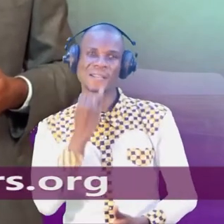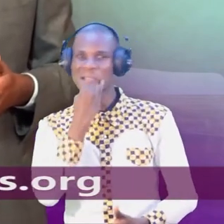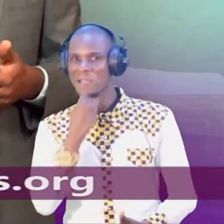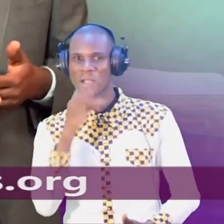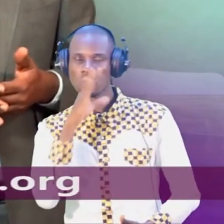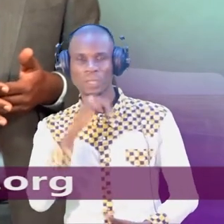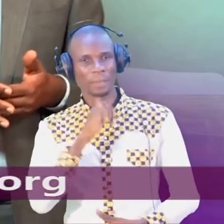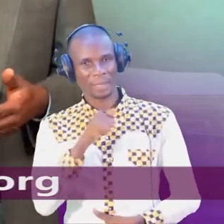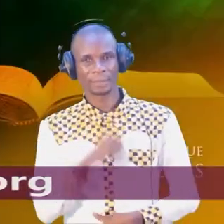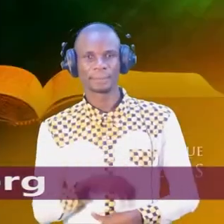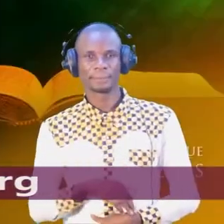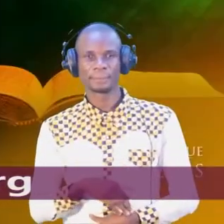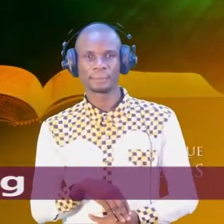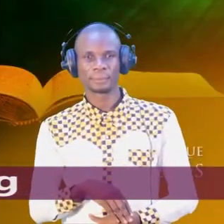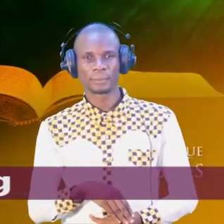kamilifu.